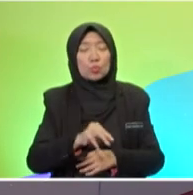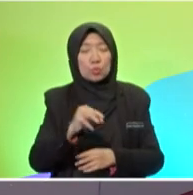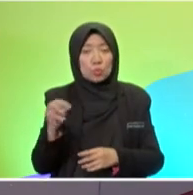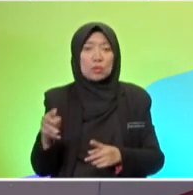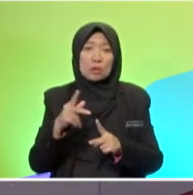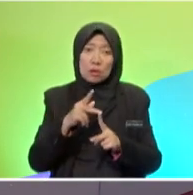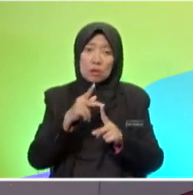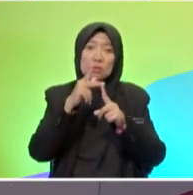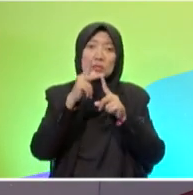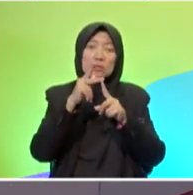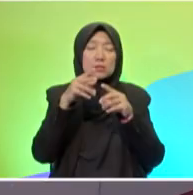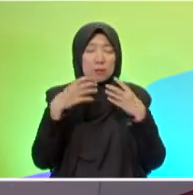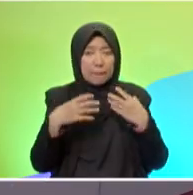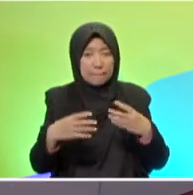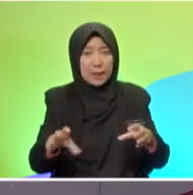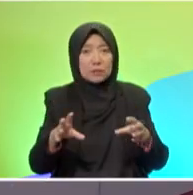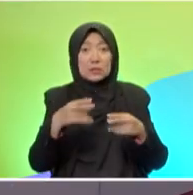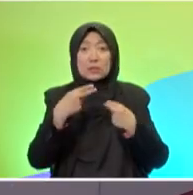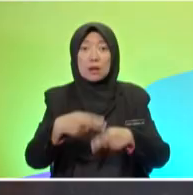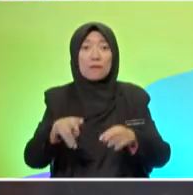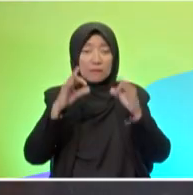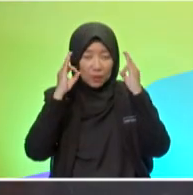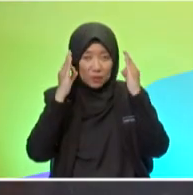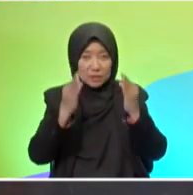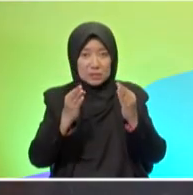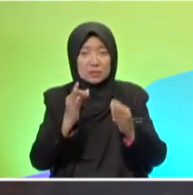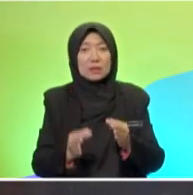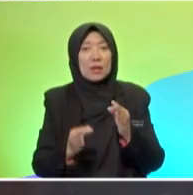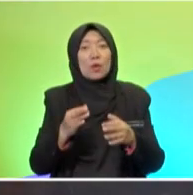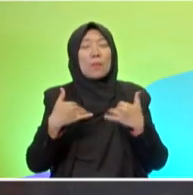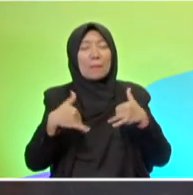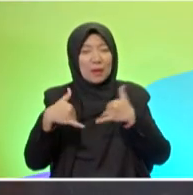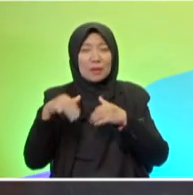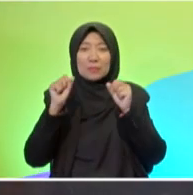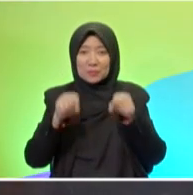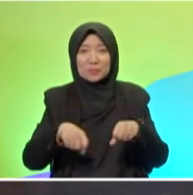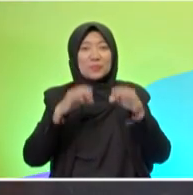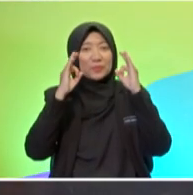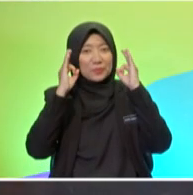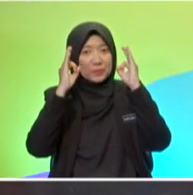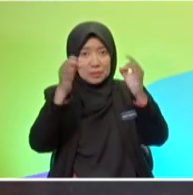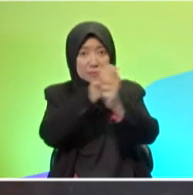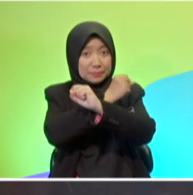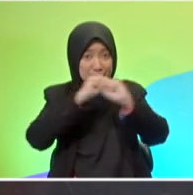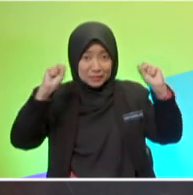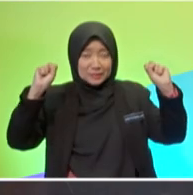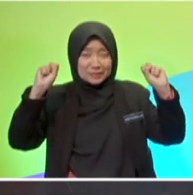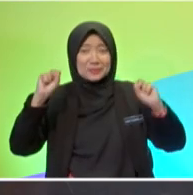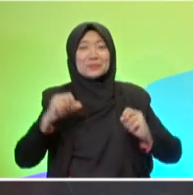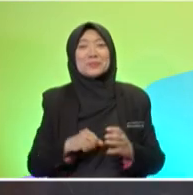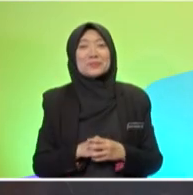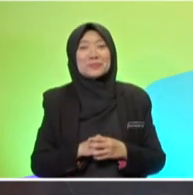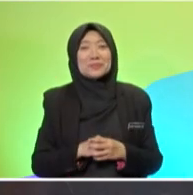hilang fokus. Okey. Jom kita main. Jom cikgu. Dah bersedia? Sedia cikgu. Okey, baik. Kita nak